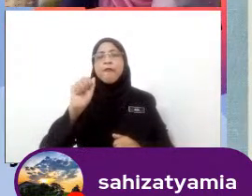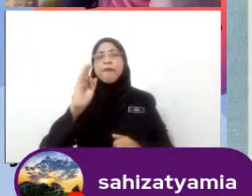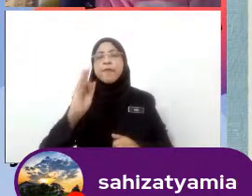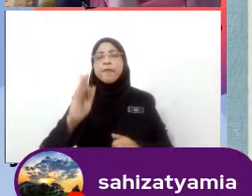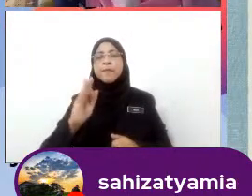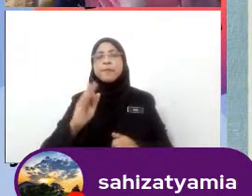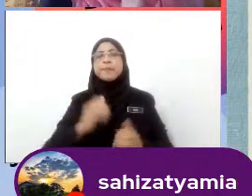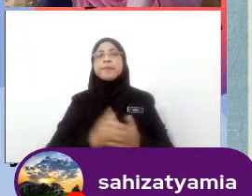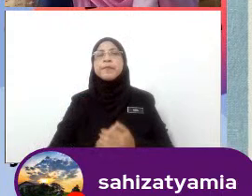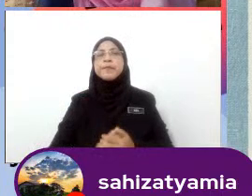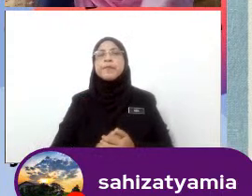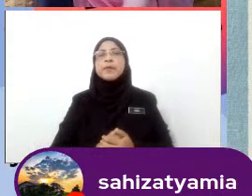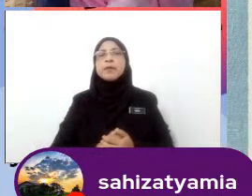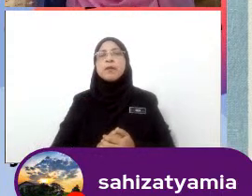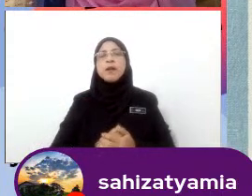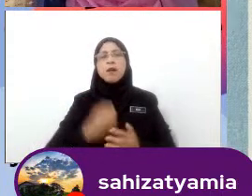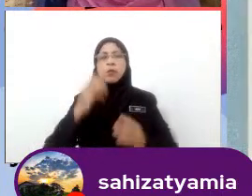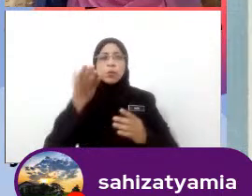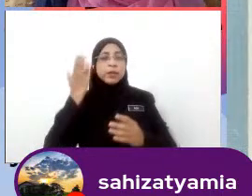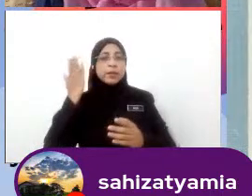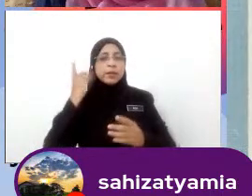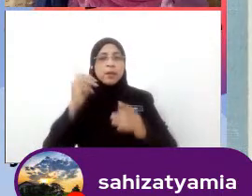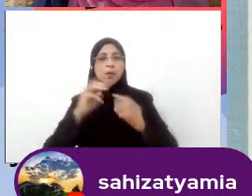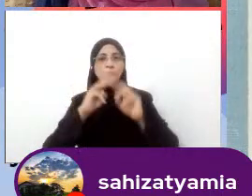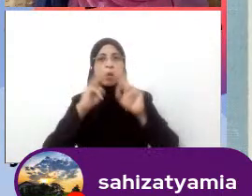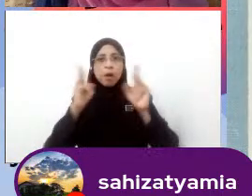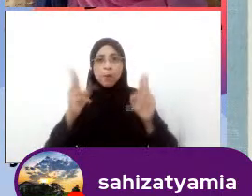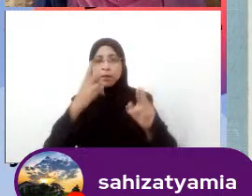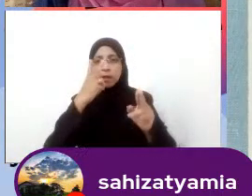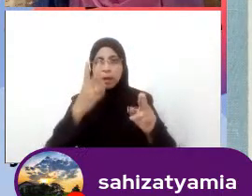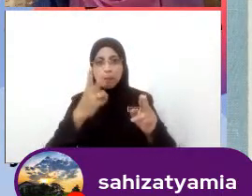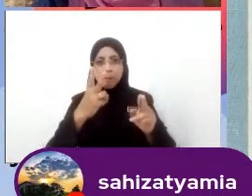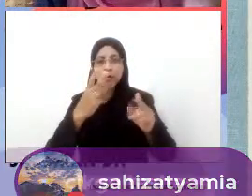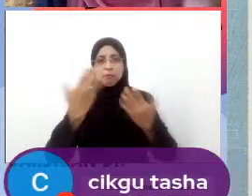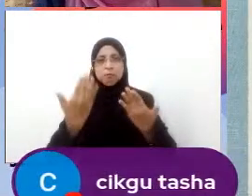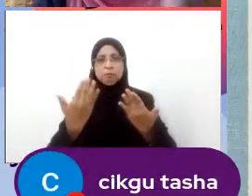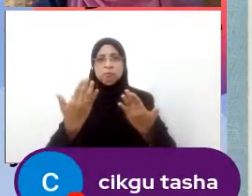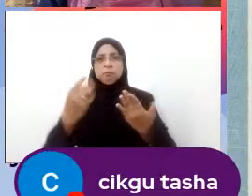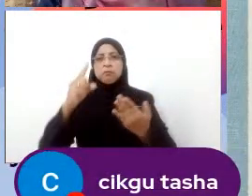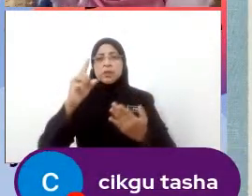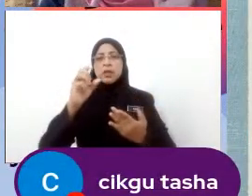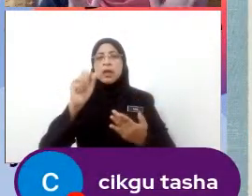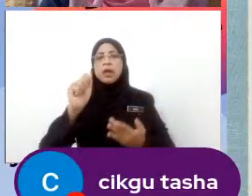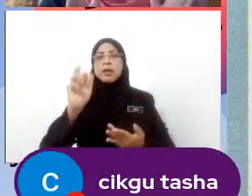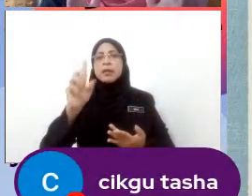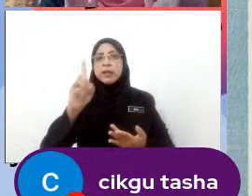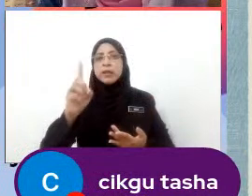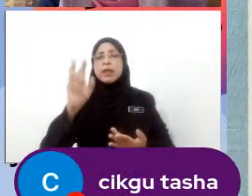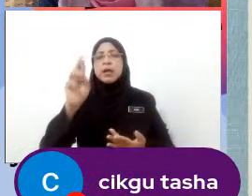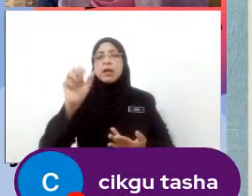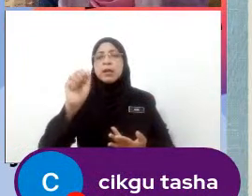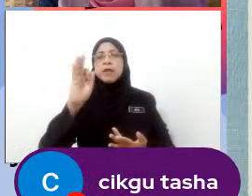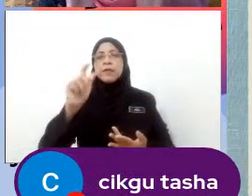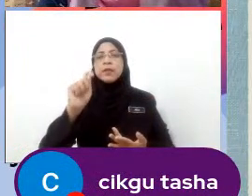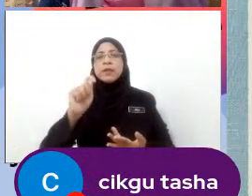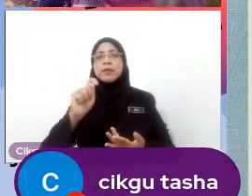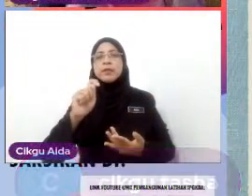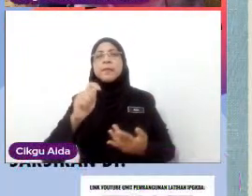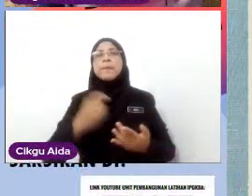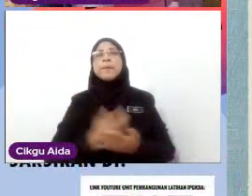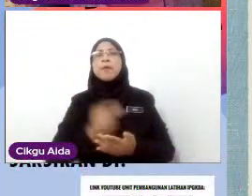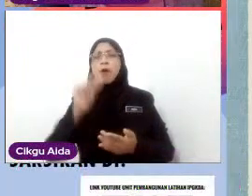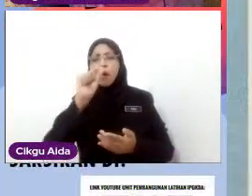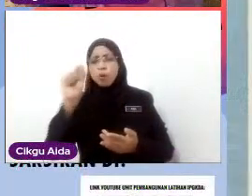whiteboard. Sedangkan dekat whiteboard pun diorang tak nampak, ni kan pula garis graf yang halus. Ni contoh murid saya yang dapat,